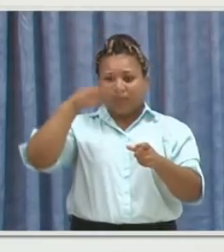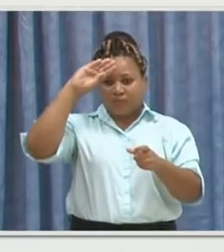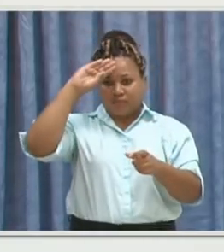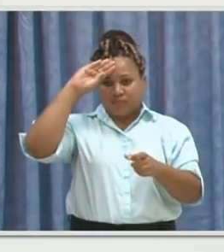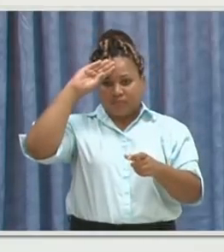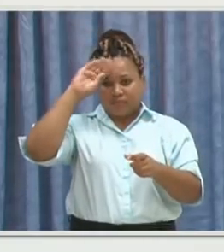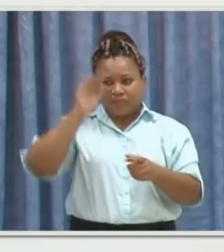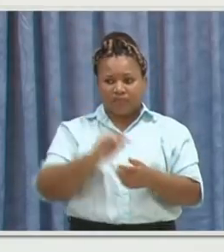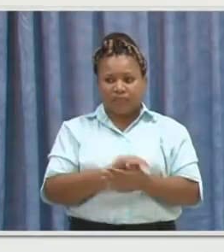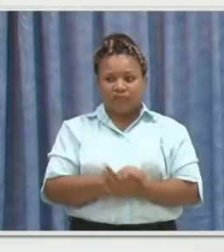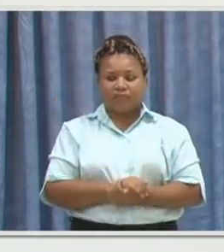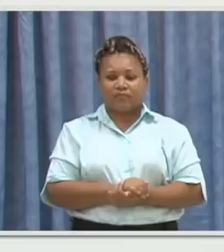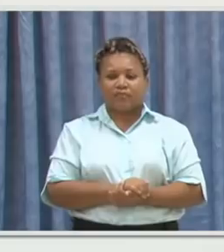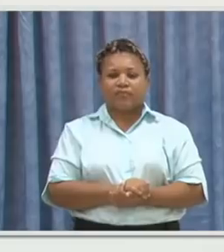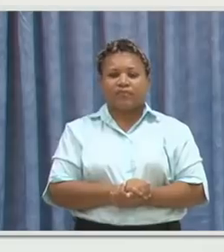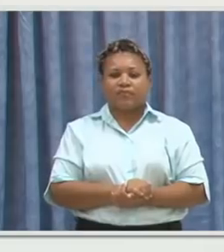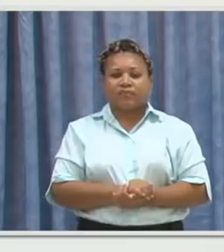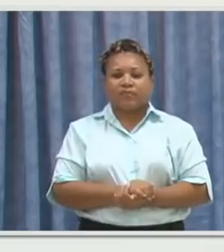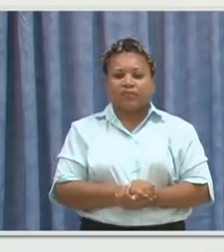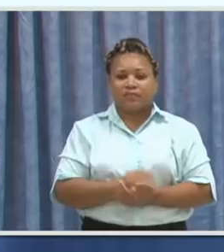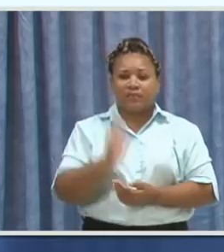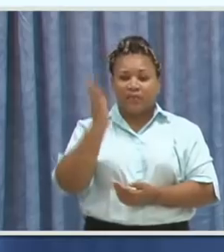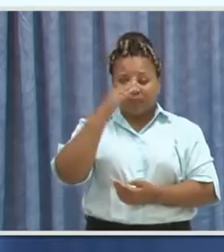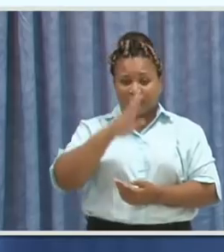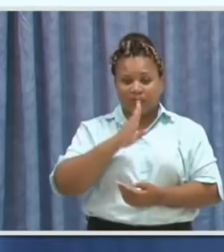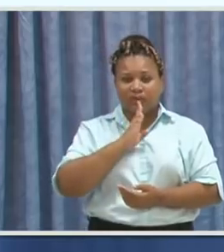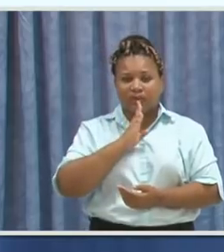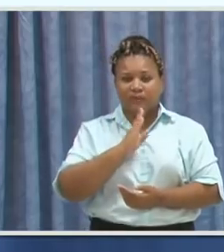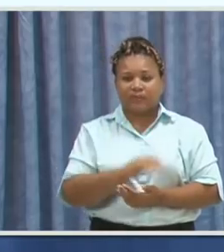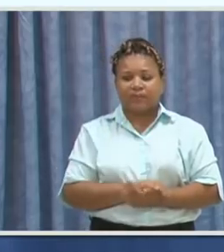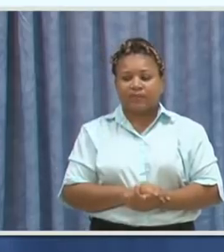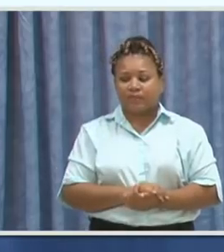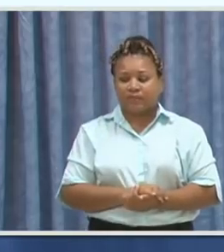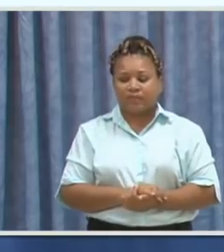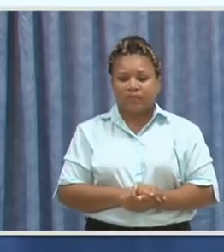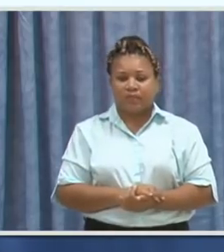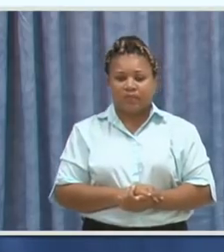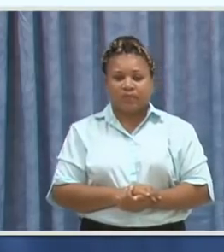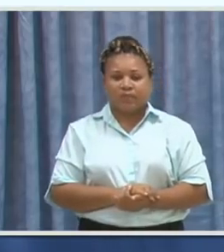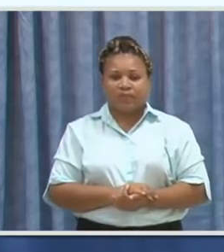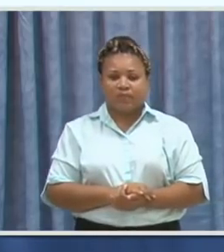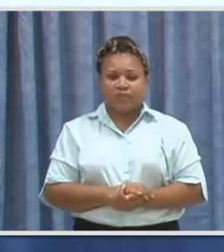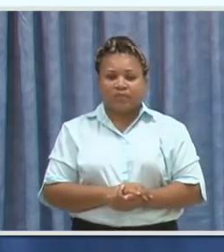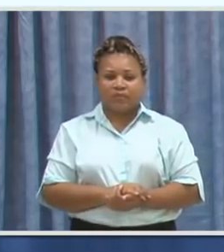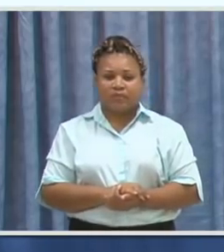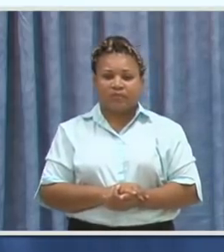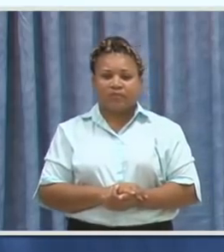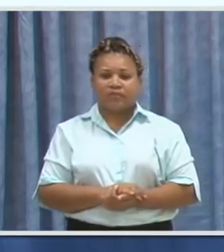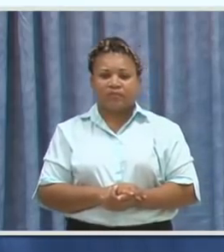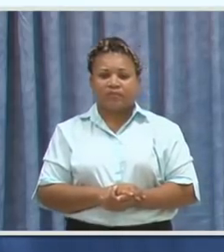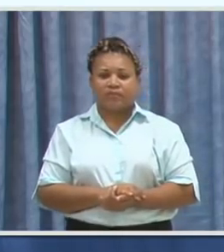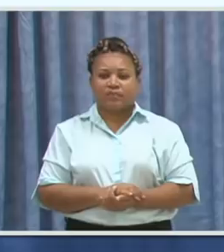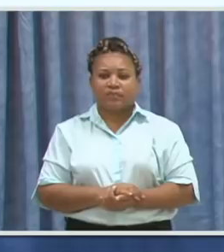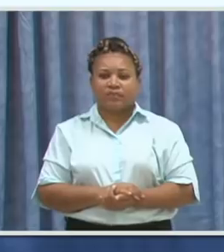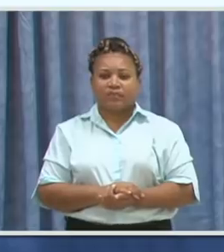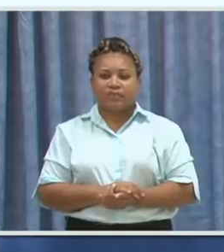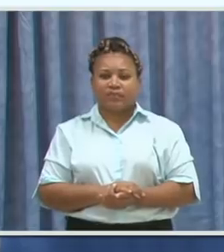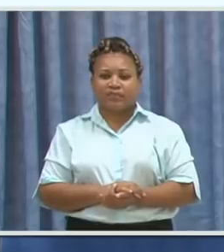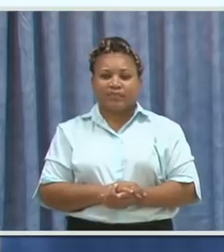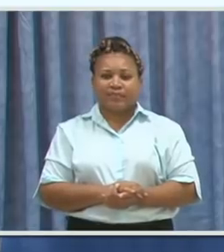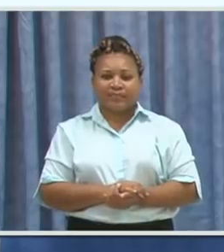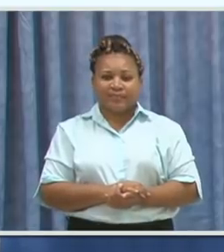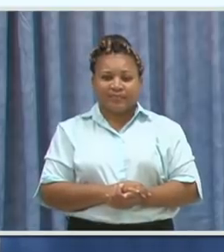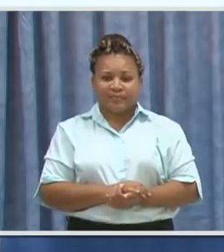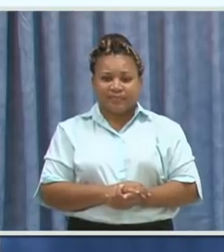Bon après-midi. Mon question est reliée avec le côté l'école. Nous connaissons le président